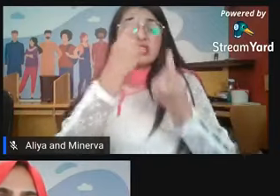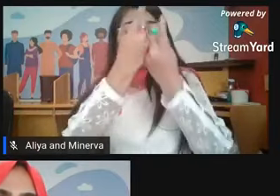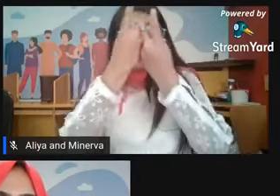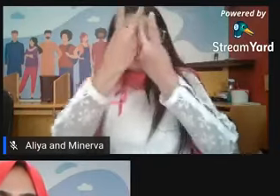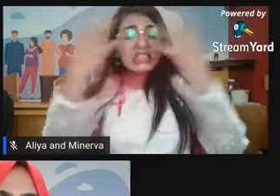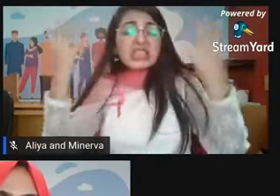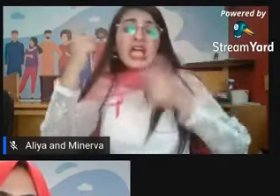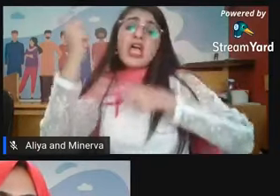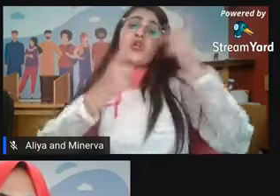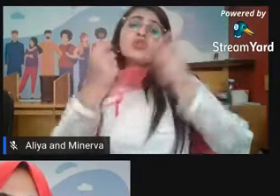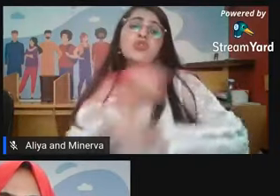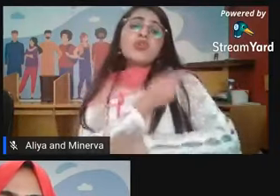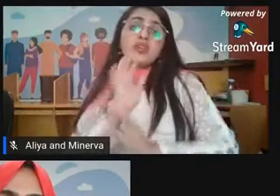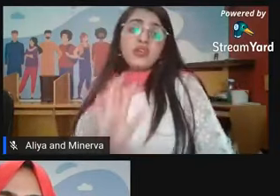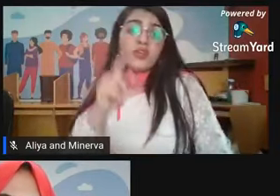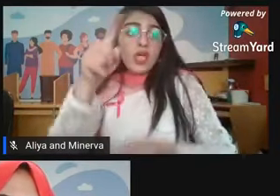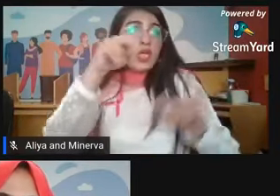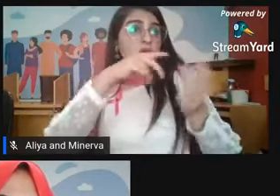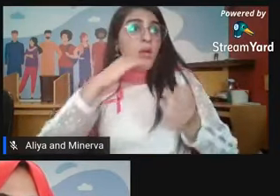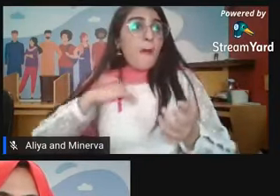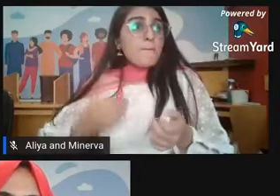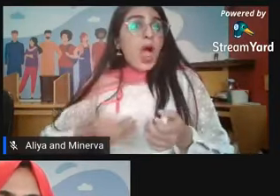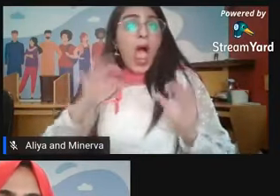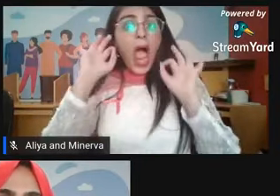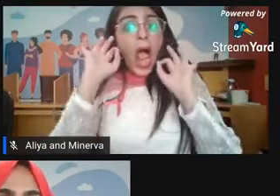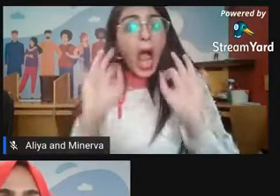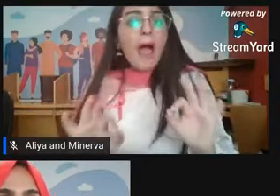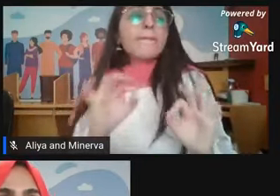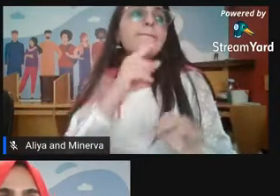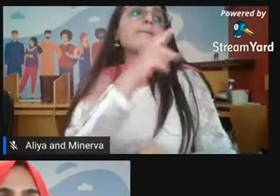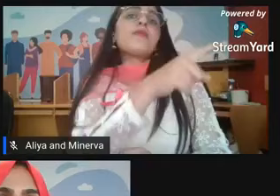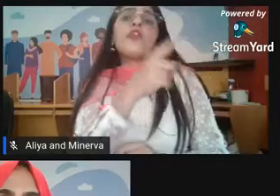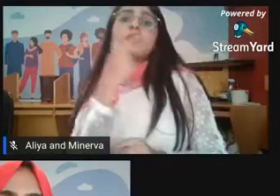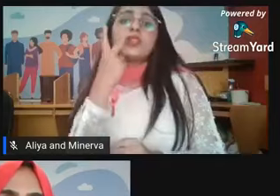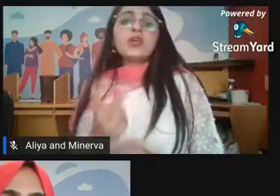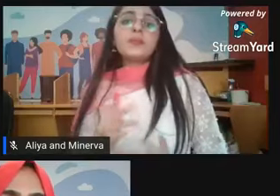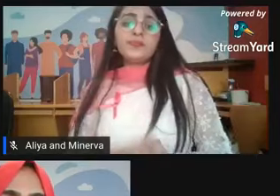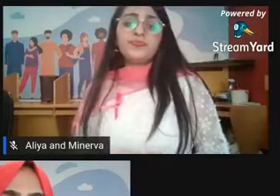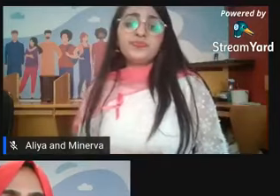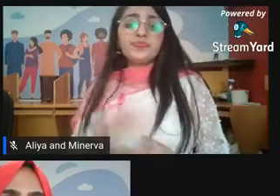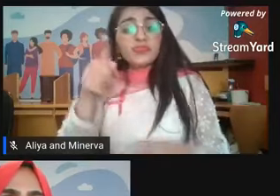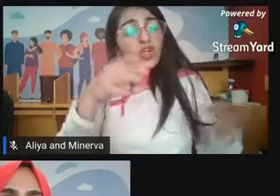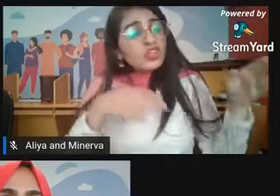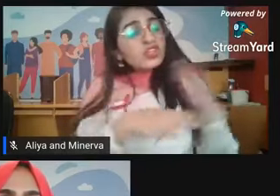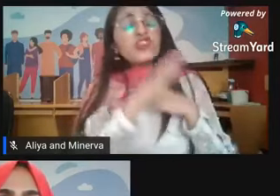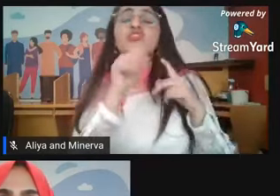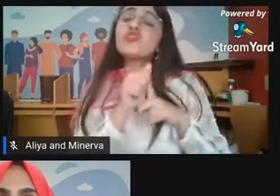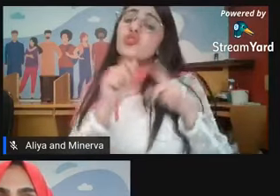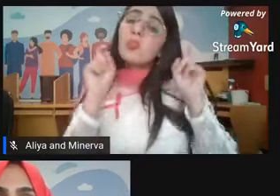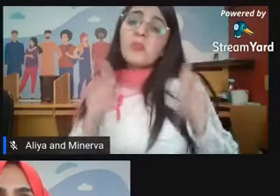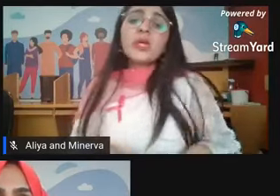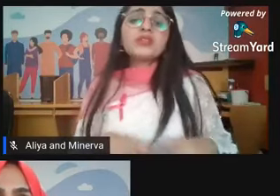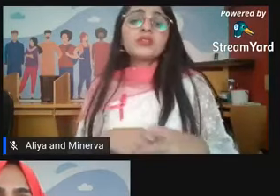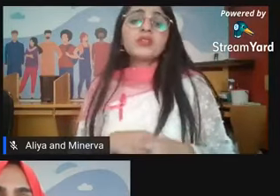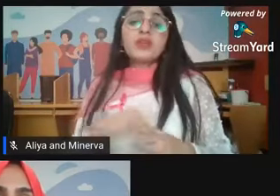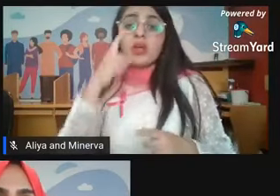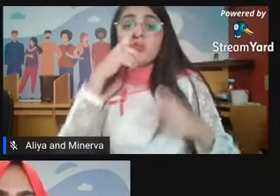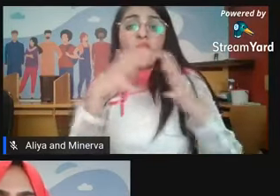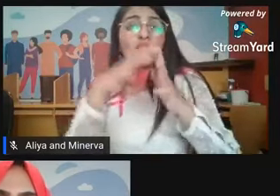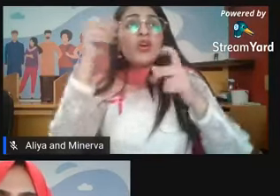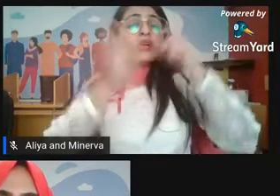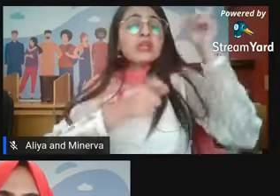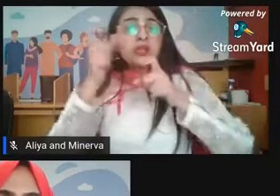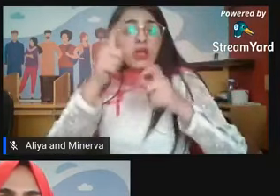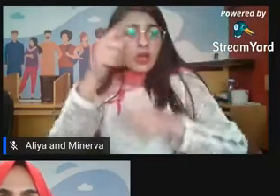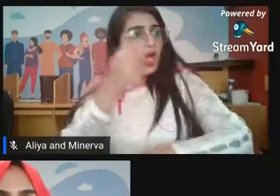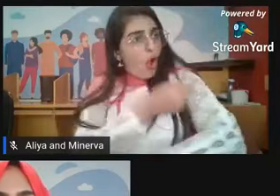डॉक्टर्स हू आर प्रैक्टिसिंग फॉर द breast checkups. So you need to go there. I know many women, what they do, they come